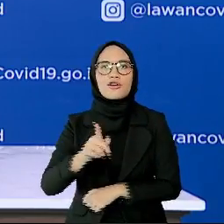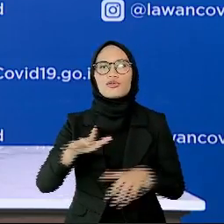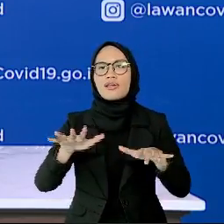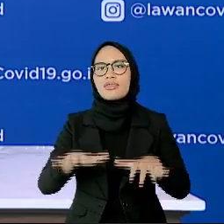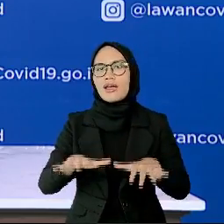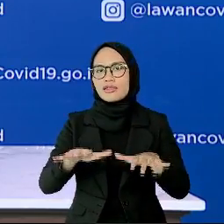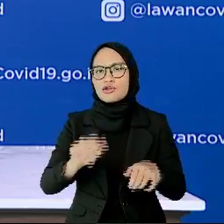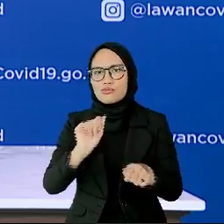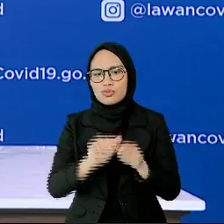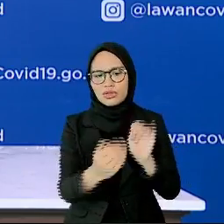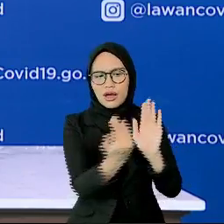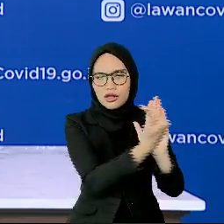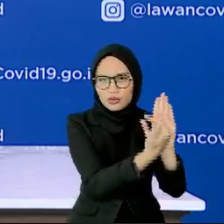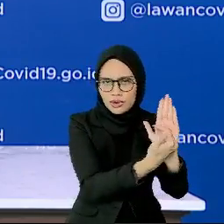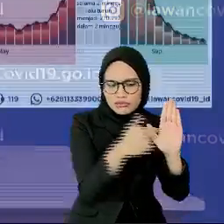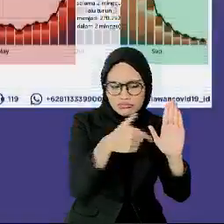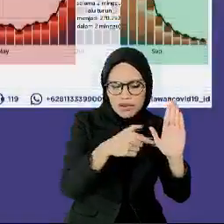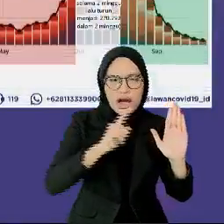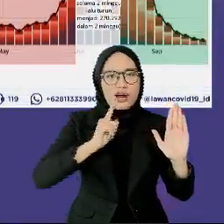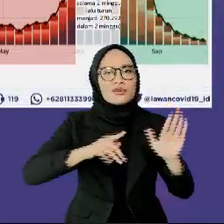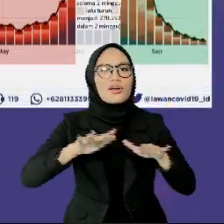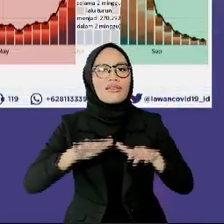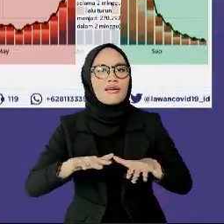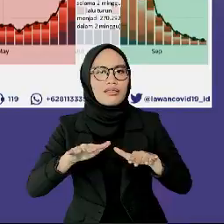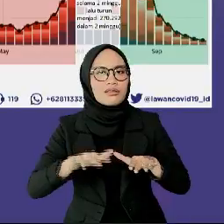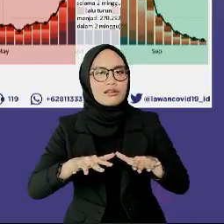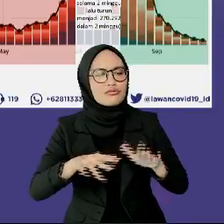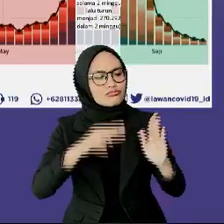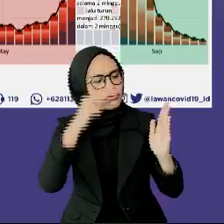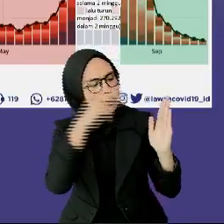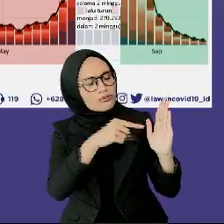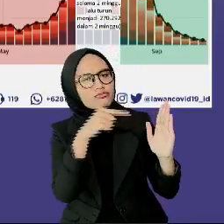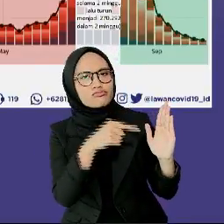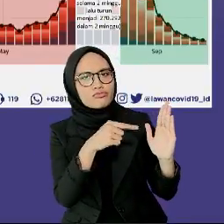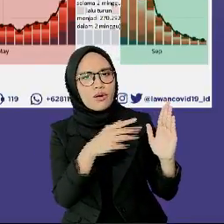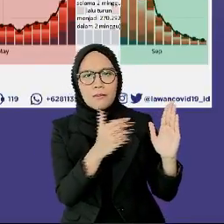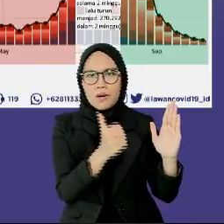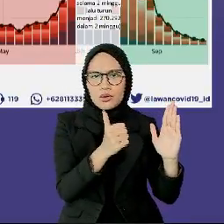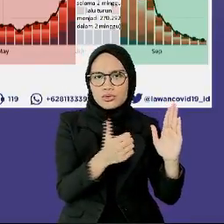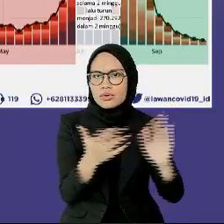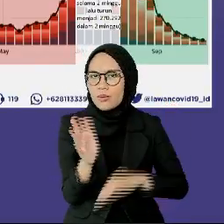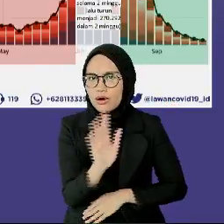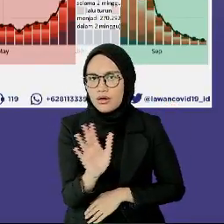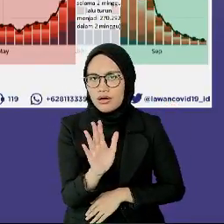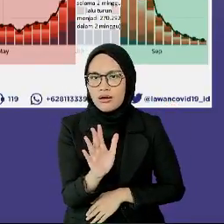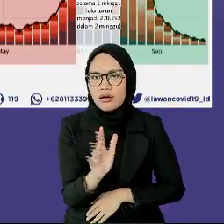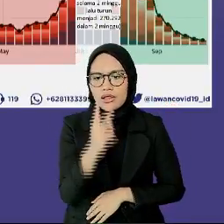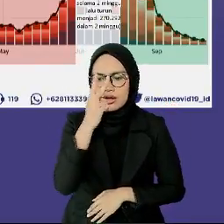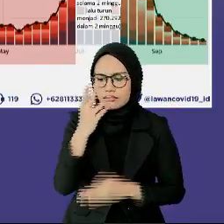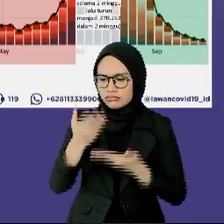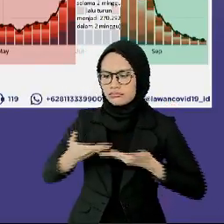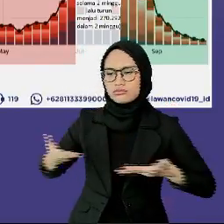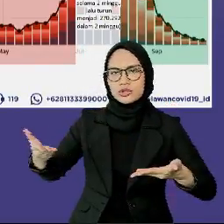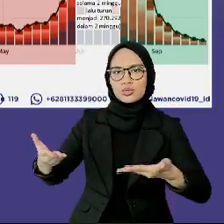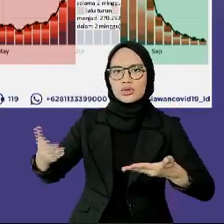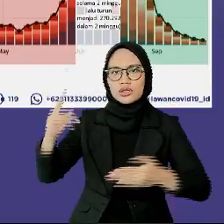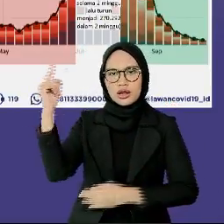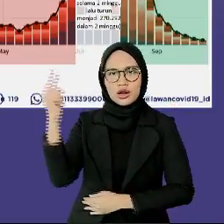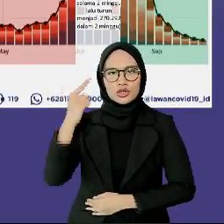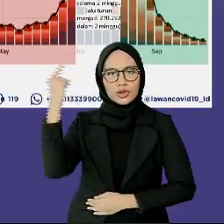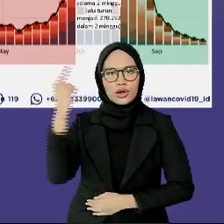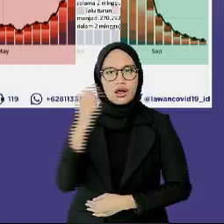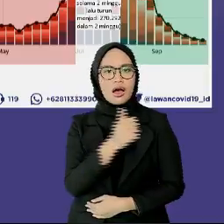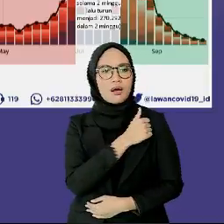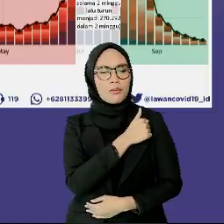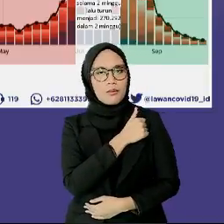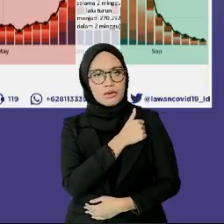kehati-hatian. Indikator-indikator kesehatan yang diaplikasikan, baik di tingkat nasional maupun di tingkat kabupaten dan